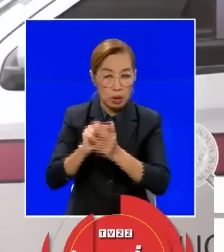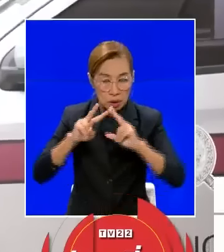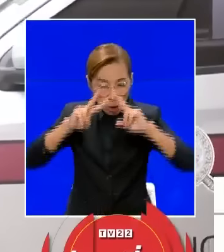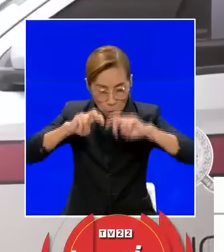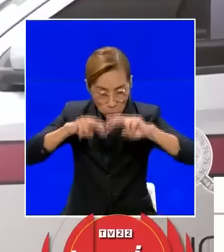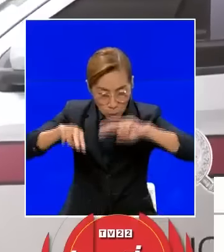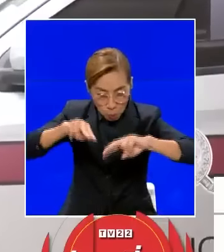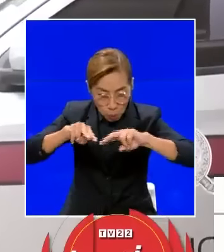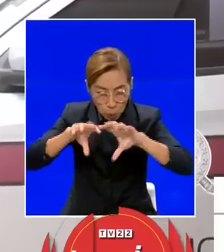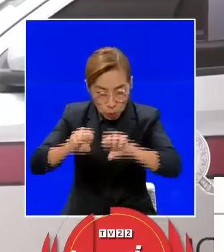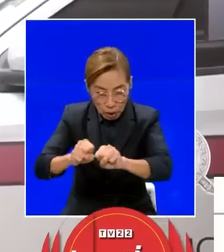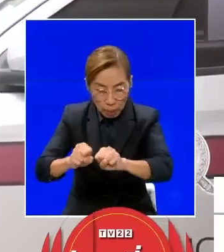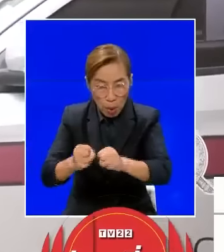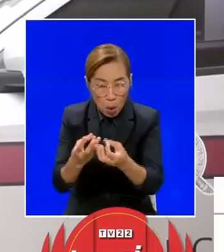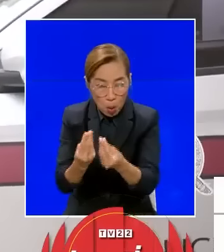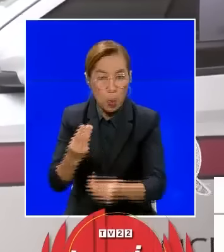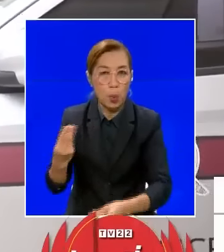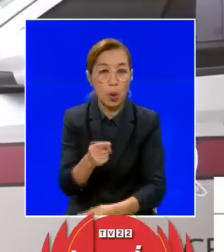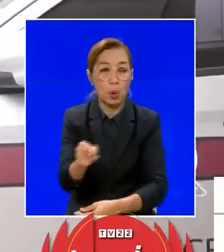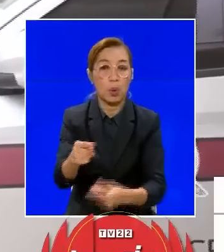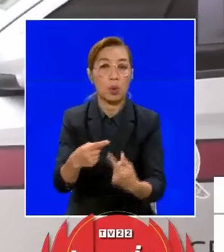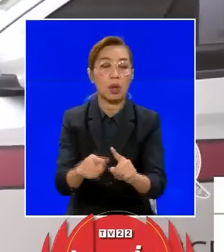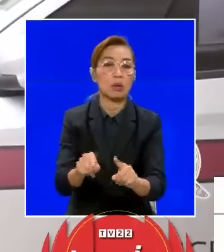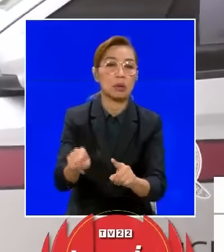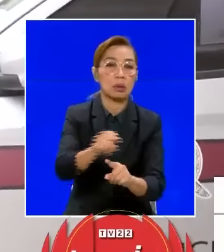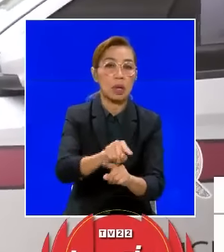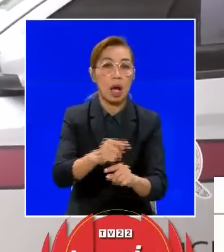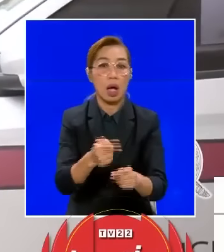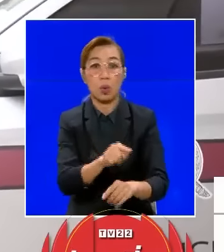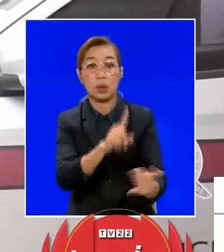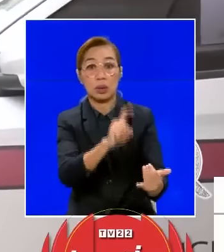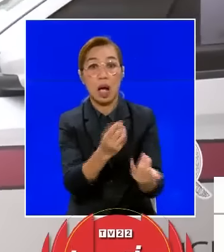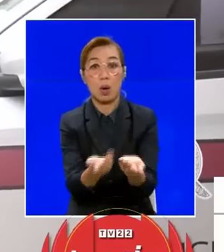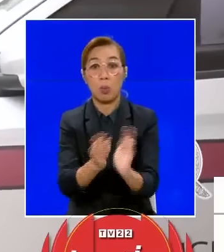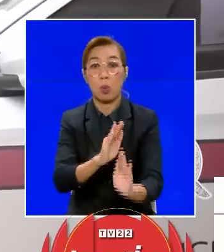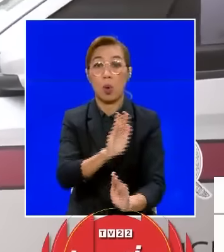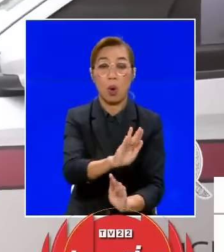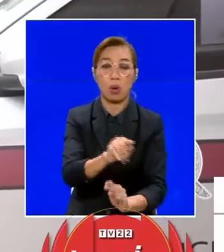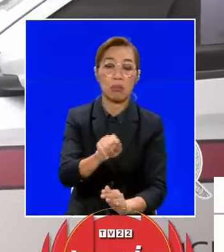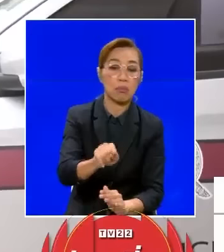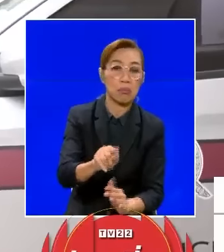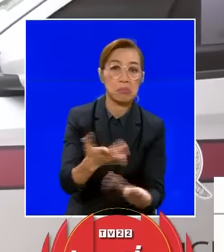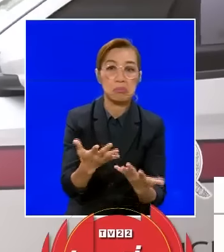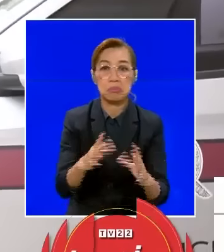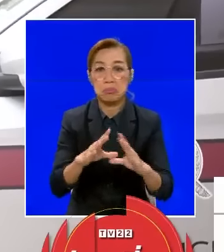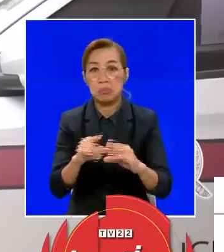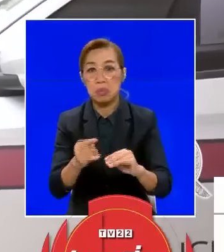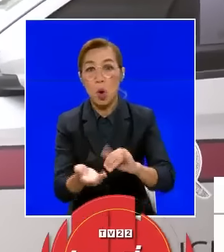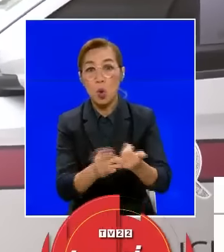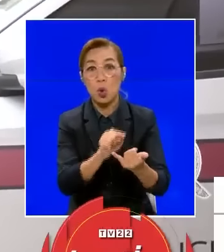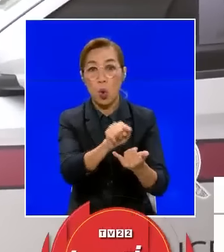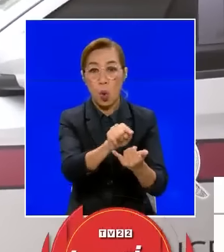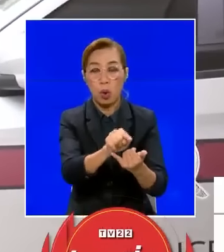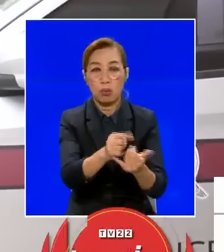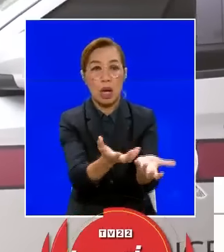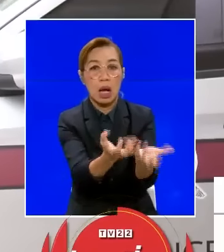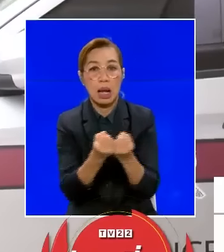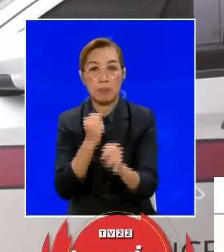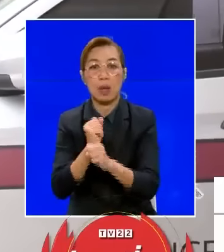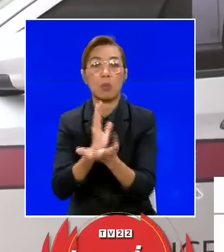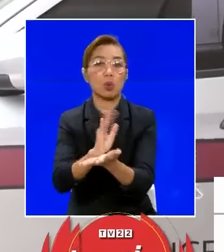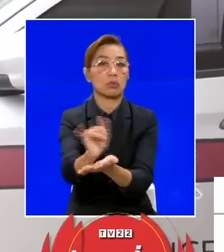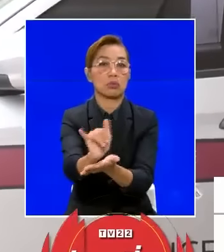คดีนี้กันอย่างเต็มที่ครับส่วนความเคลื่อนไหวของครอบครัวผู้เสียชีวิตนะครับยังไม่ได้รับศพกลับมาทำพิธีทางศาสนานะครับ